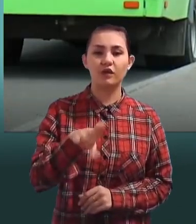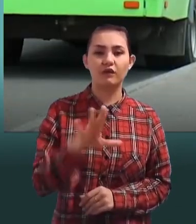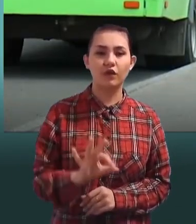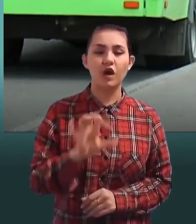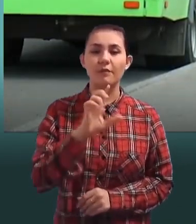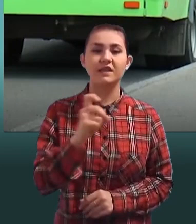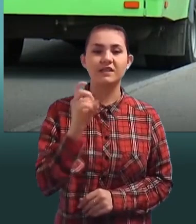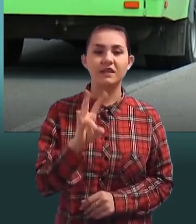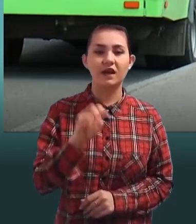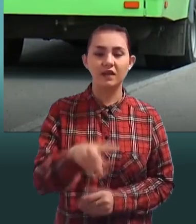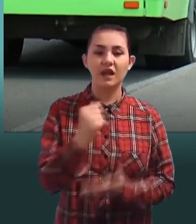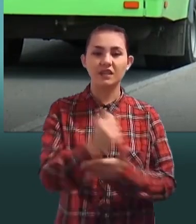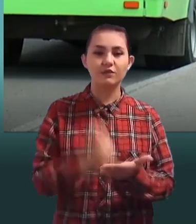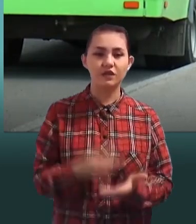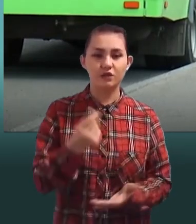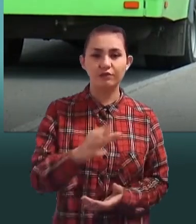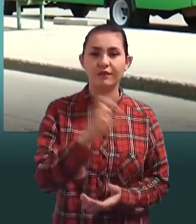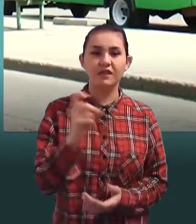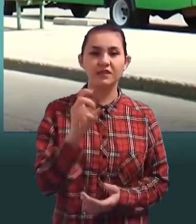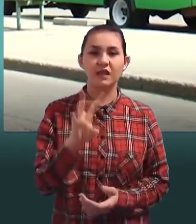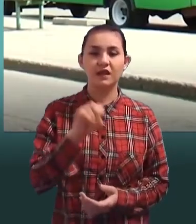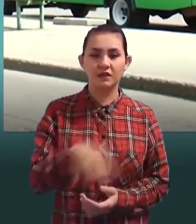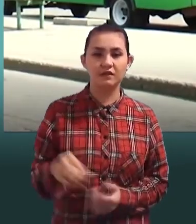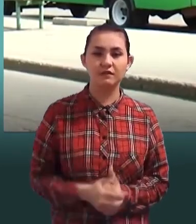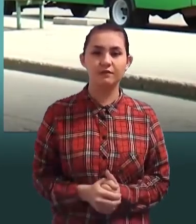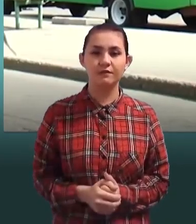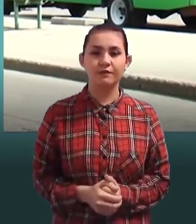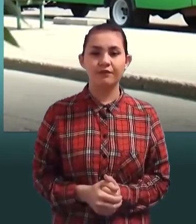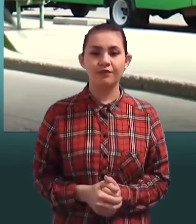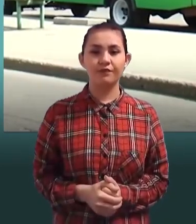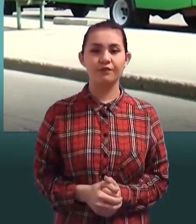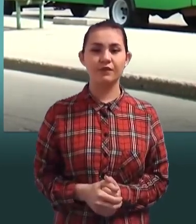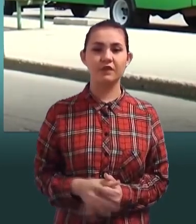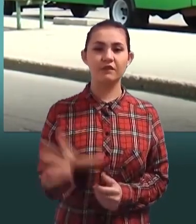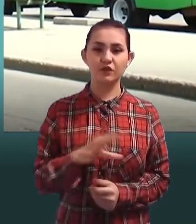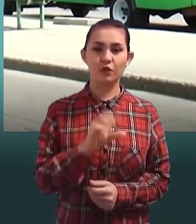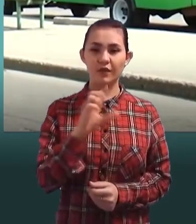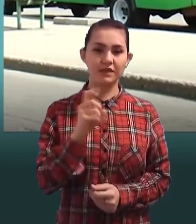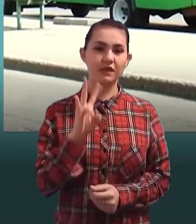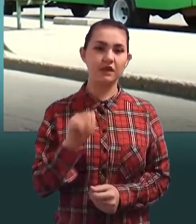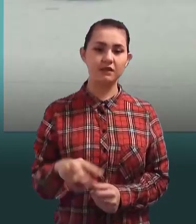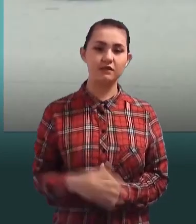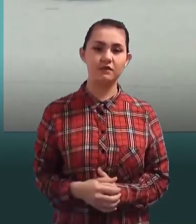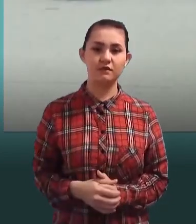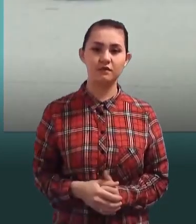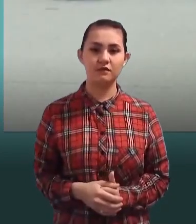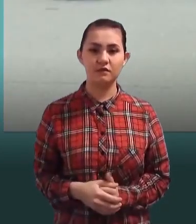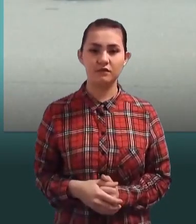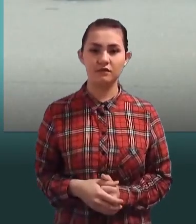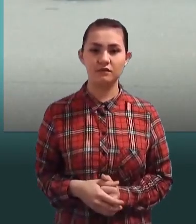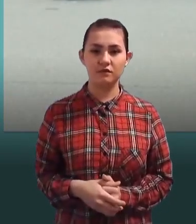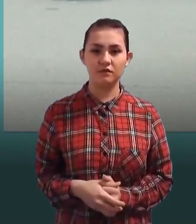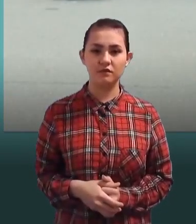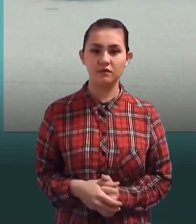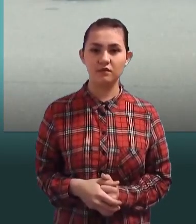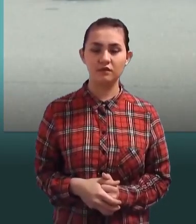покупка запчастей проходит без нала. Наличка превращается, то без нала, да, берет, водитель собирает